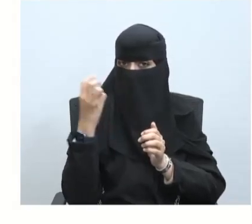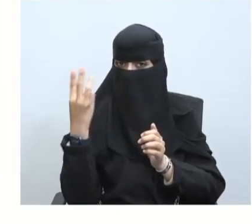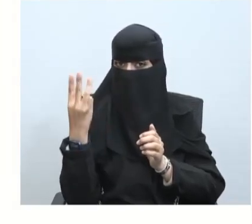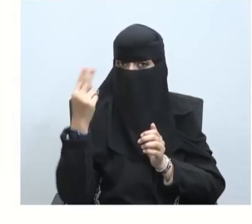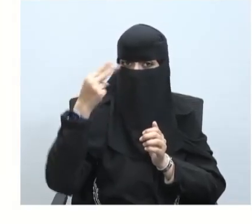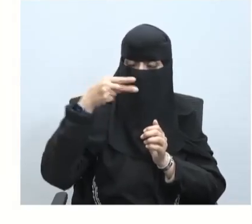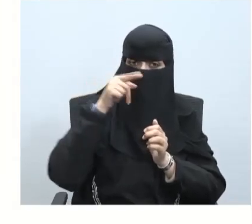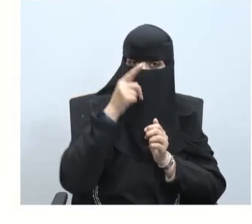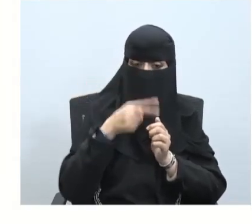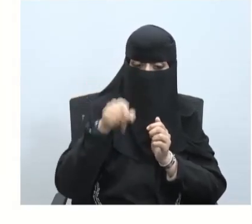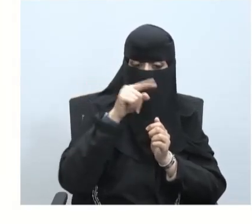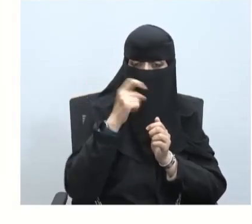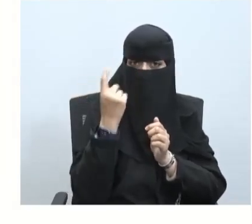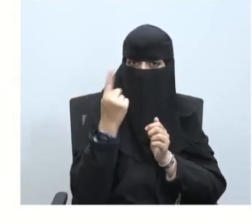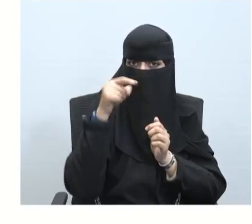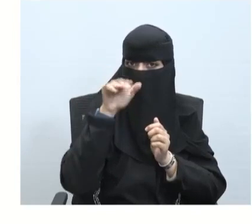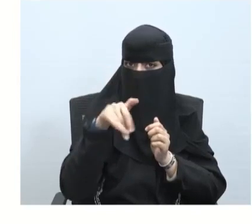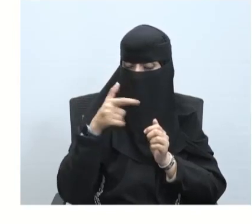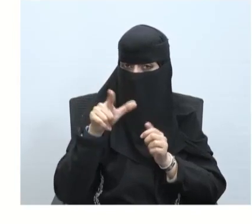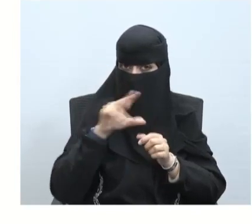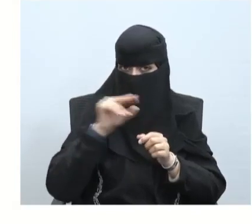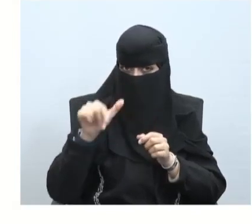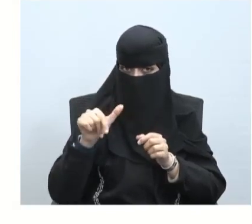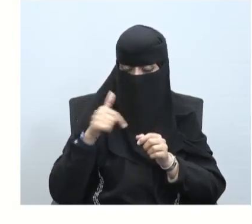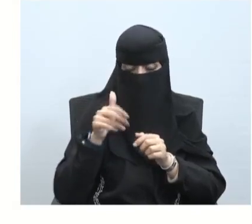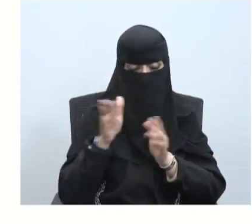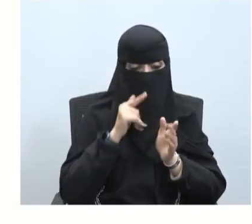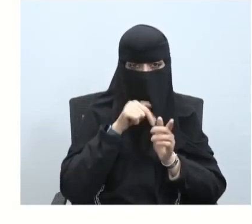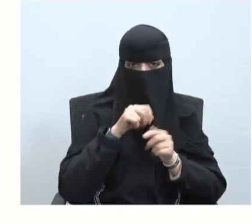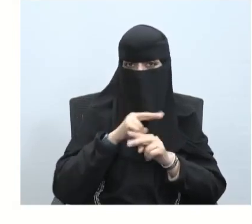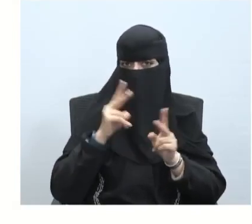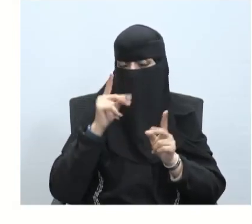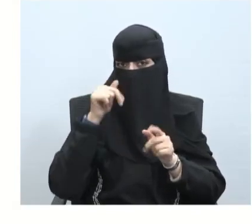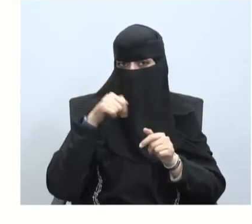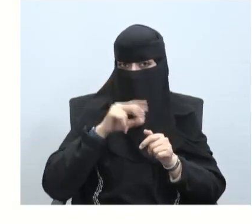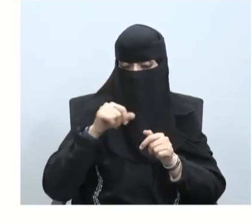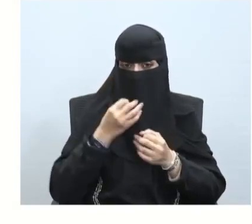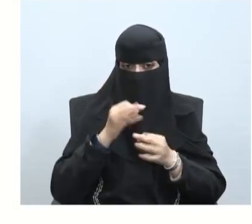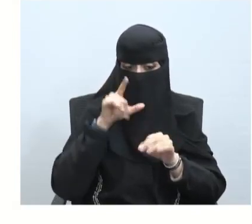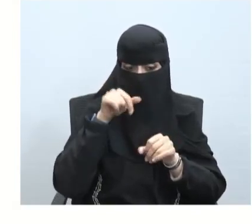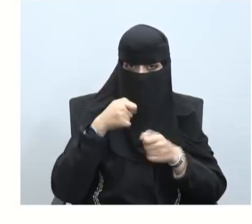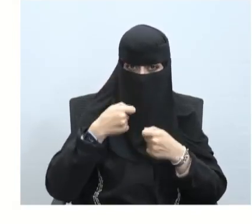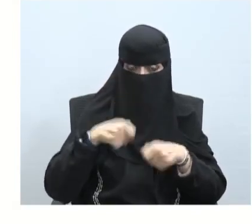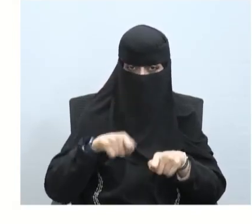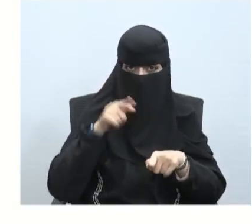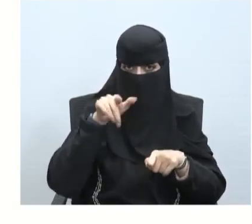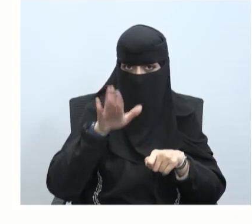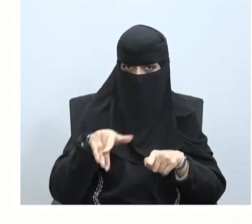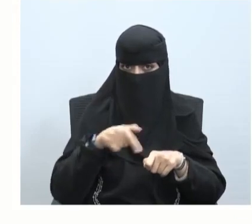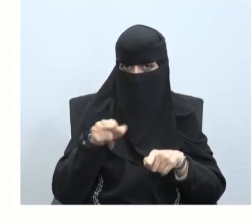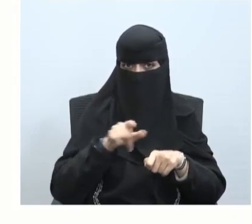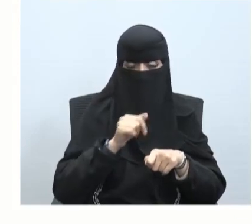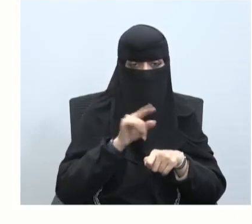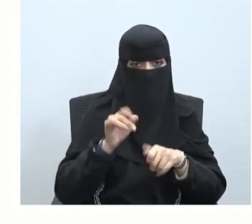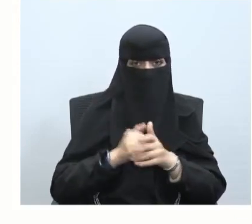مجموع المبلغ الذي لدينا هنا هو 11 ريالا هل يكفي لشراء هذا الشيء